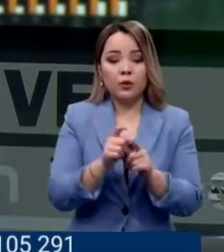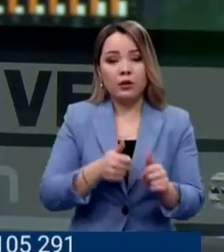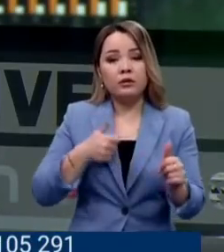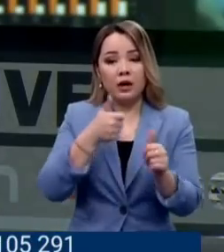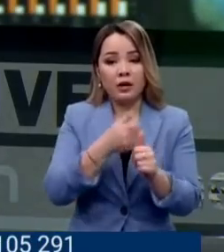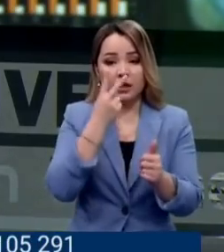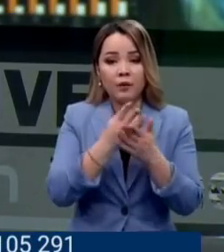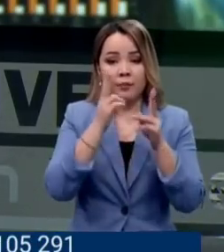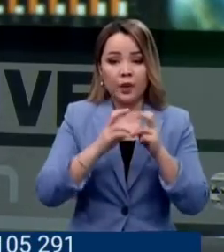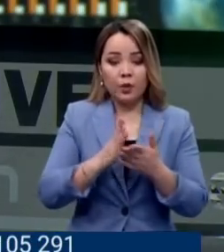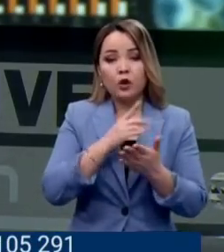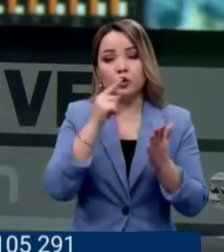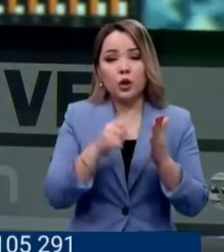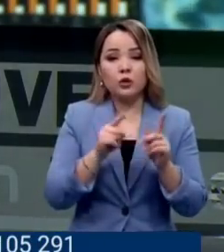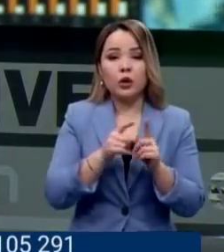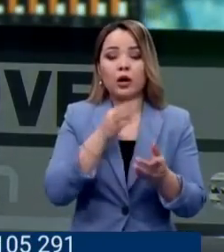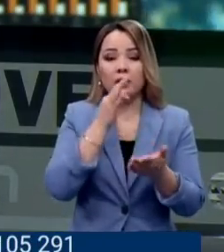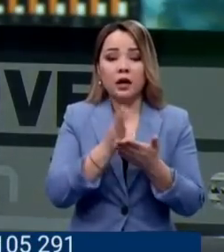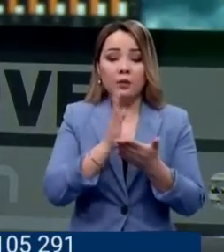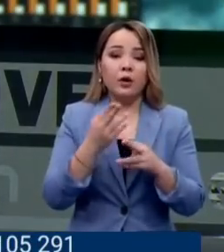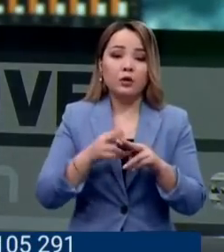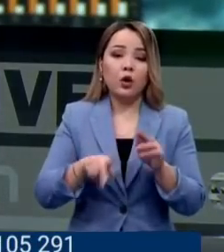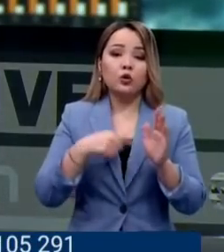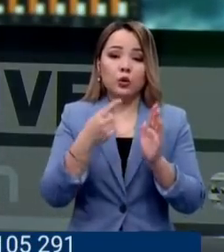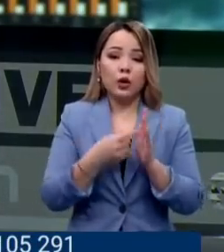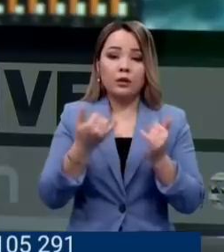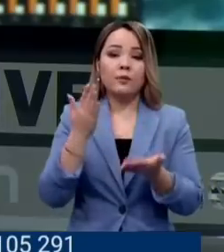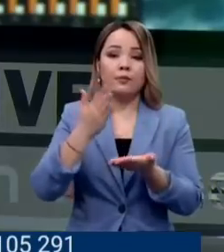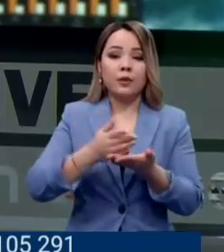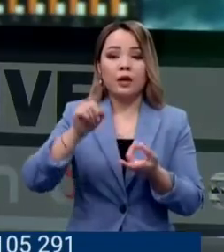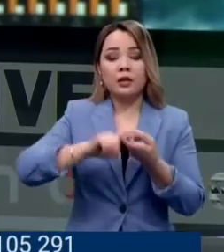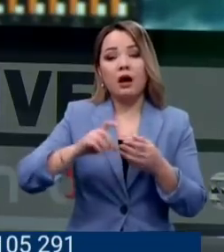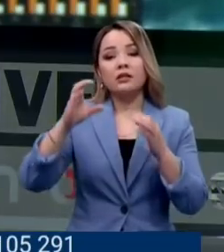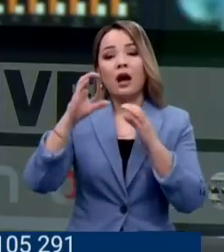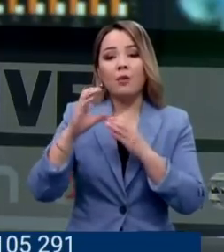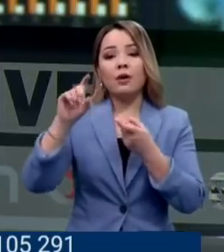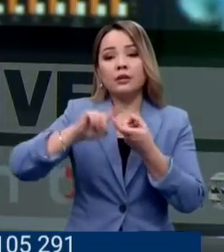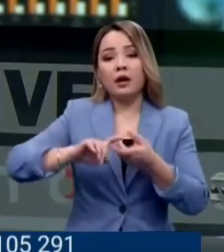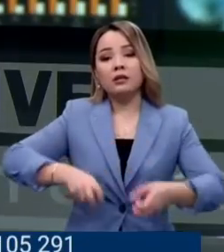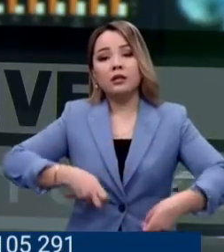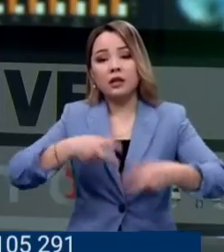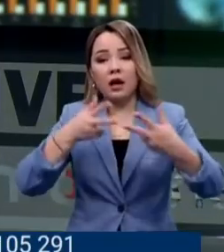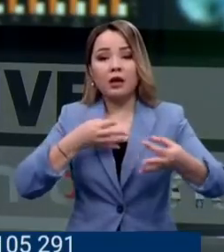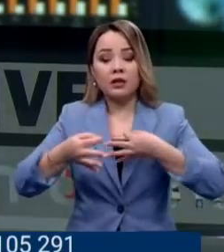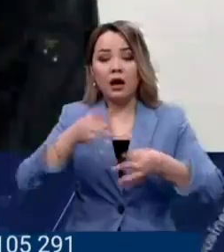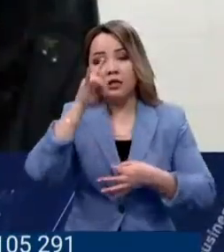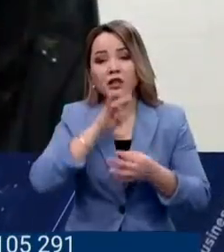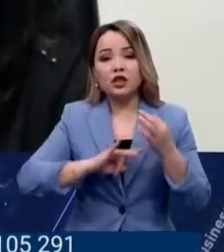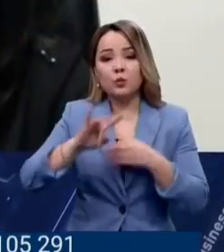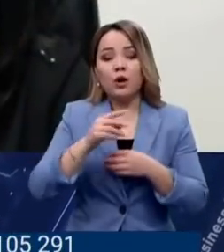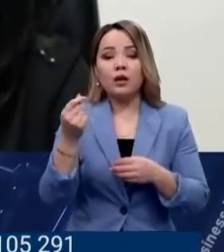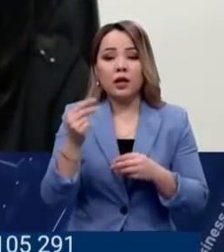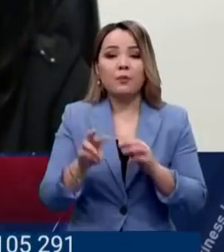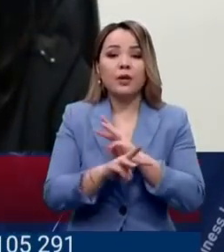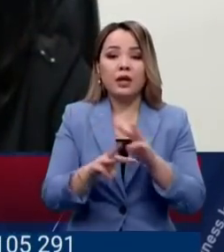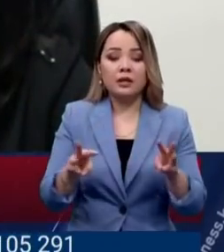түседі. Осы ретте бір қатар сұрақтар туындайды. Біз дәл осы сауалдарды қазір бізбен Skype арқылы байланыста тұрған Қазақстан Республикасы Қаржы